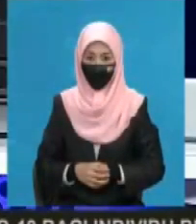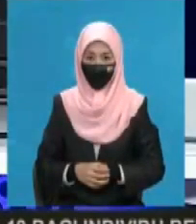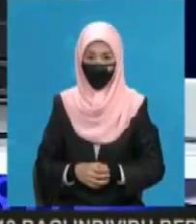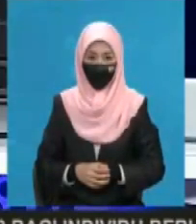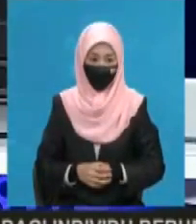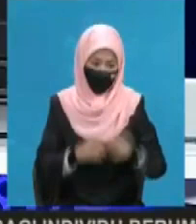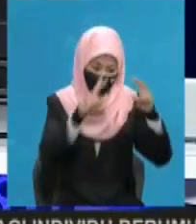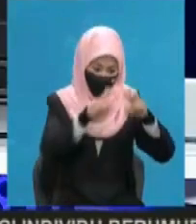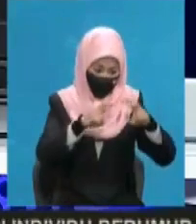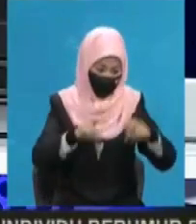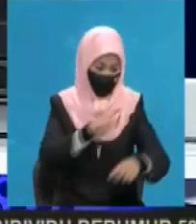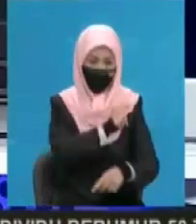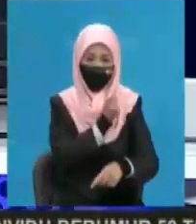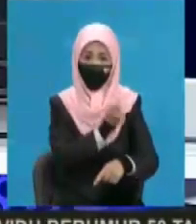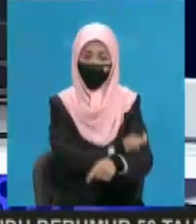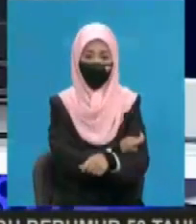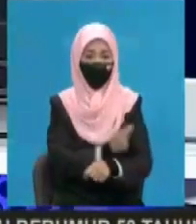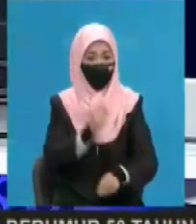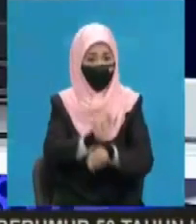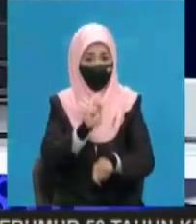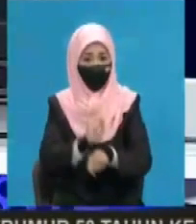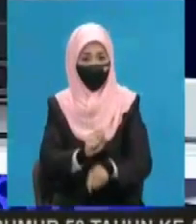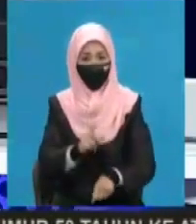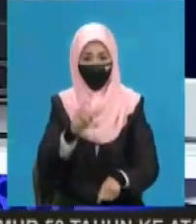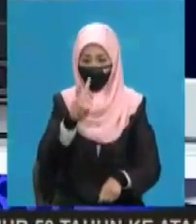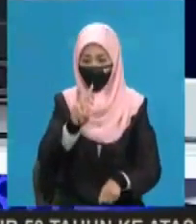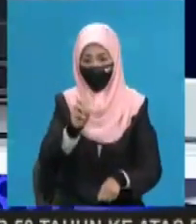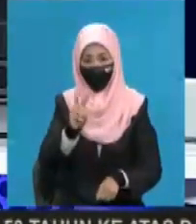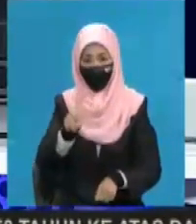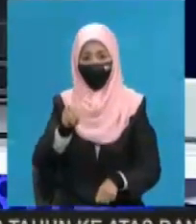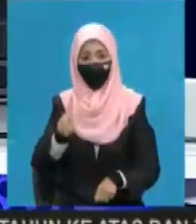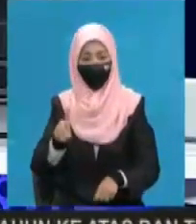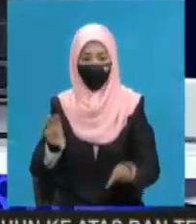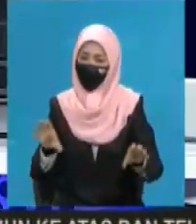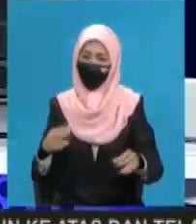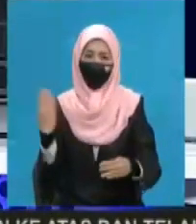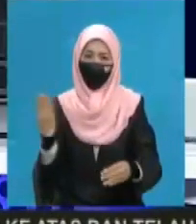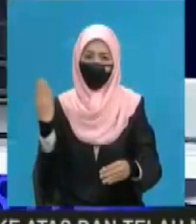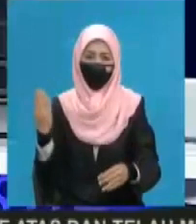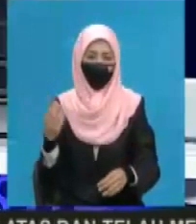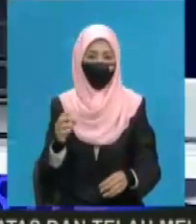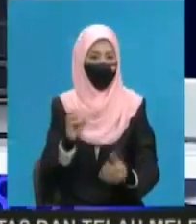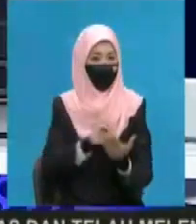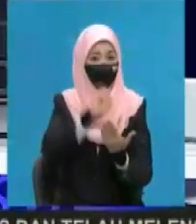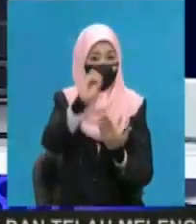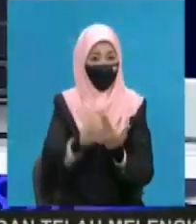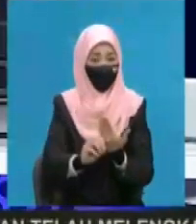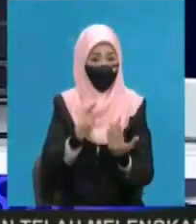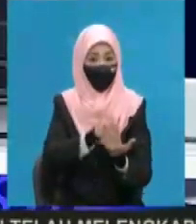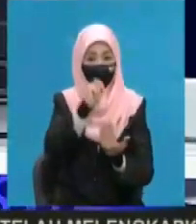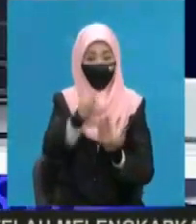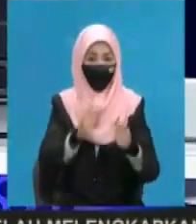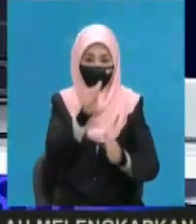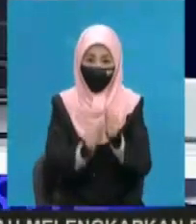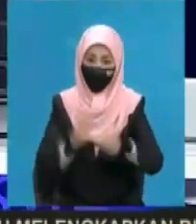Hai kajian tenaga kerja ketik ebagai tahun 2021 yang lazimnya diadakan dalam bulan oktober-november setiap